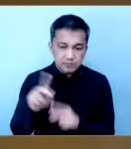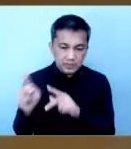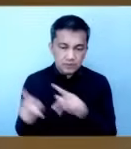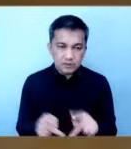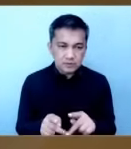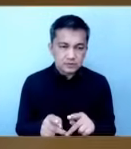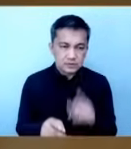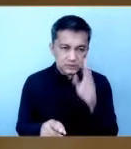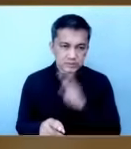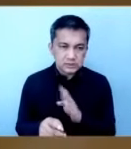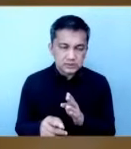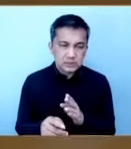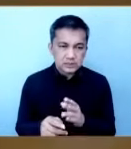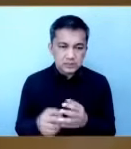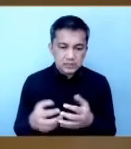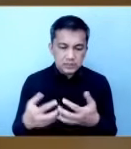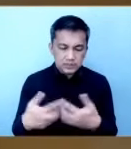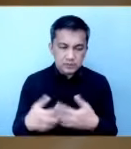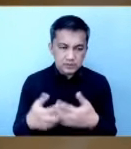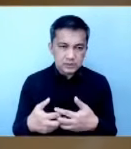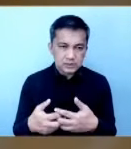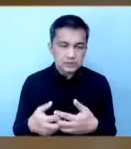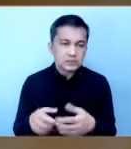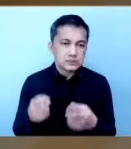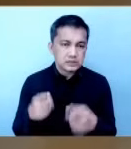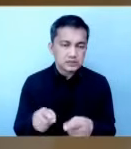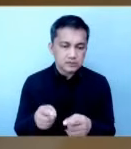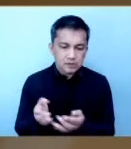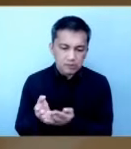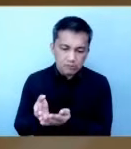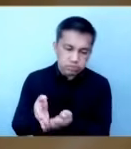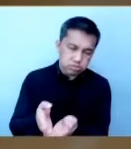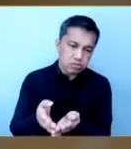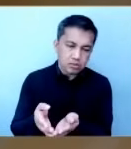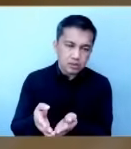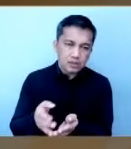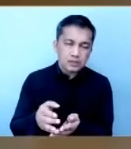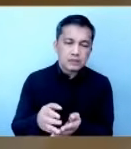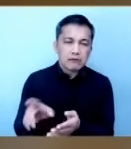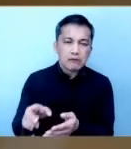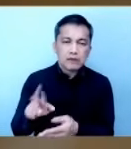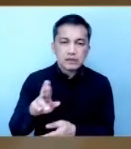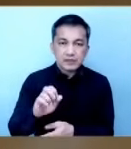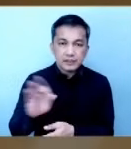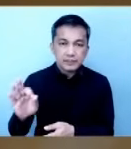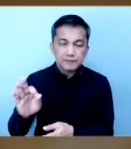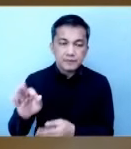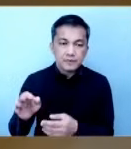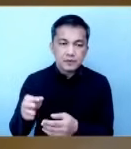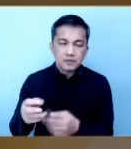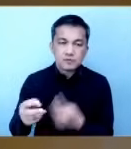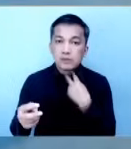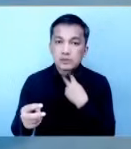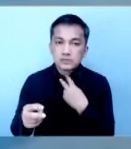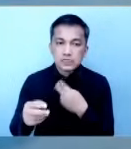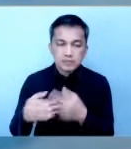ang makina ng barko na nauwi sa pagkasadsad sa mga bahura malapit sa pantalan ng Coron.